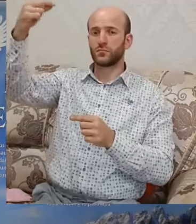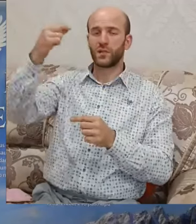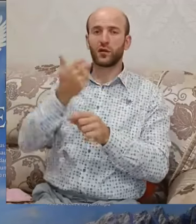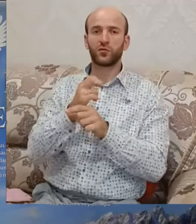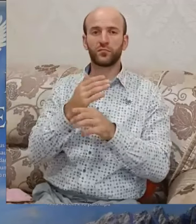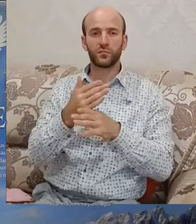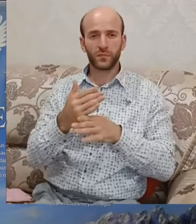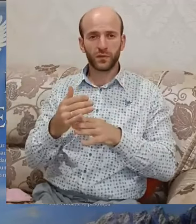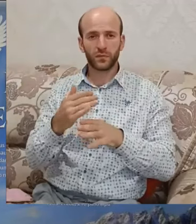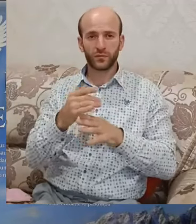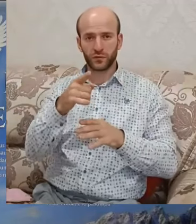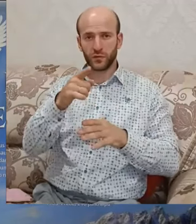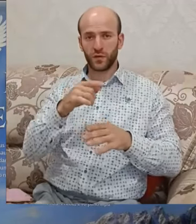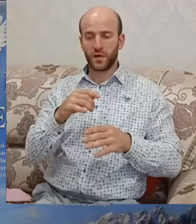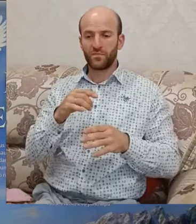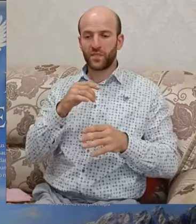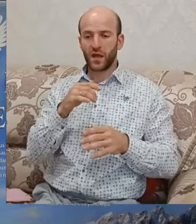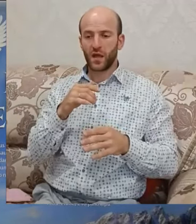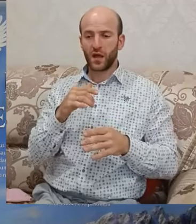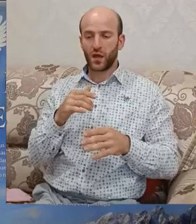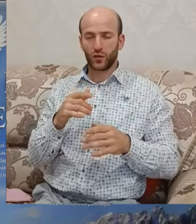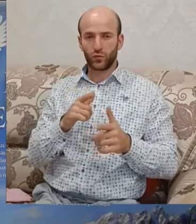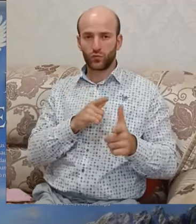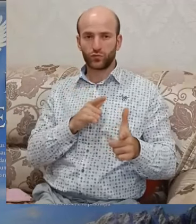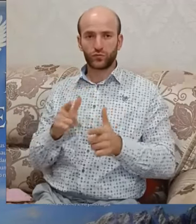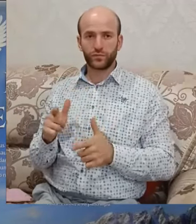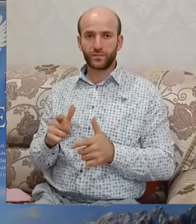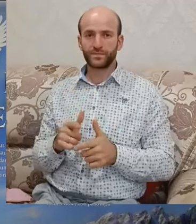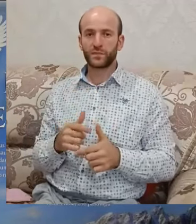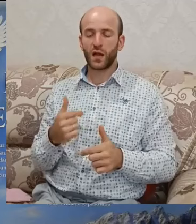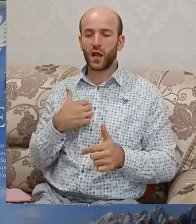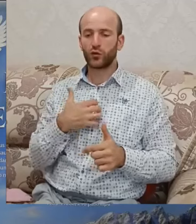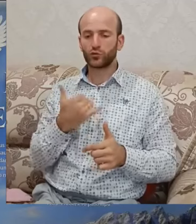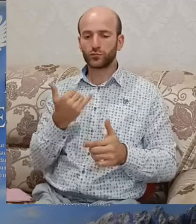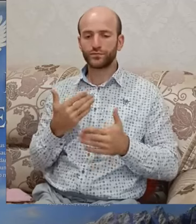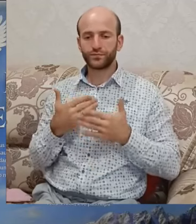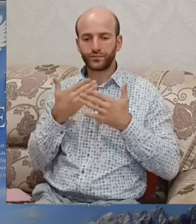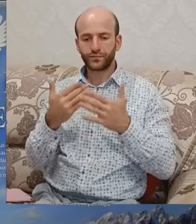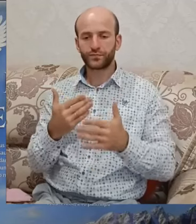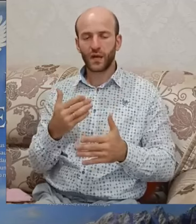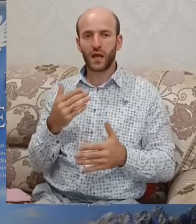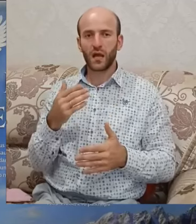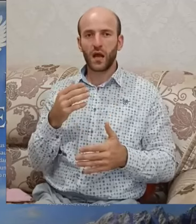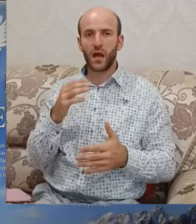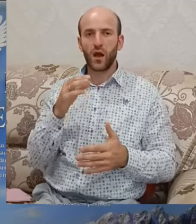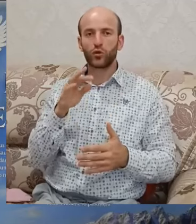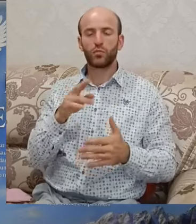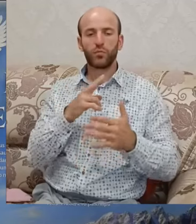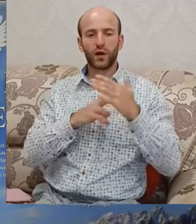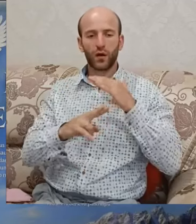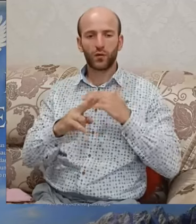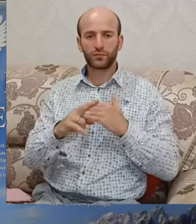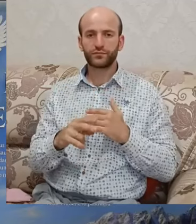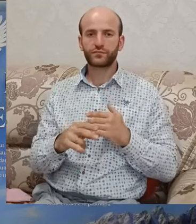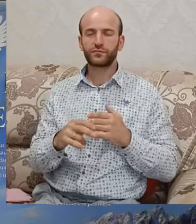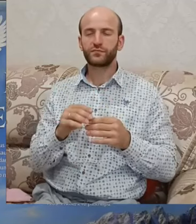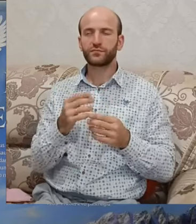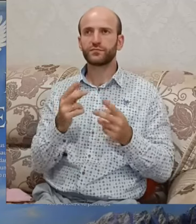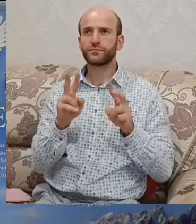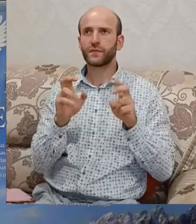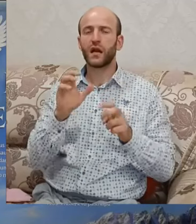12 месяца 6 дня. Pranašystė paaiškinti šiuolaikiniai įvykiai. Современные события, объяснённые